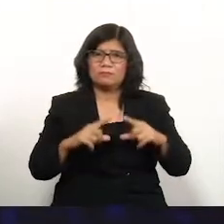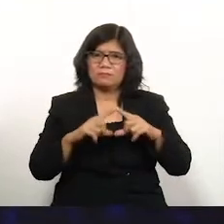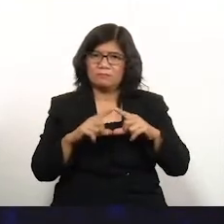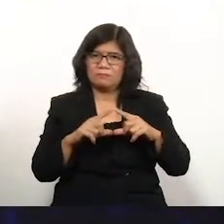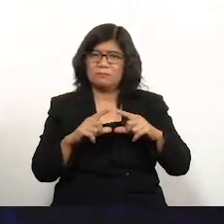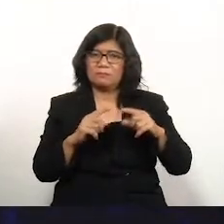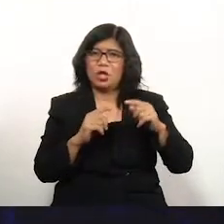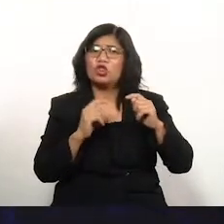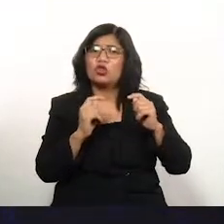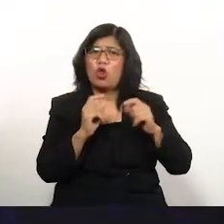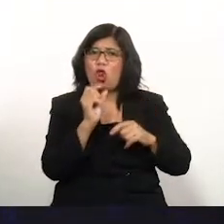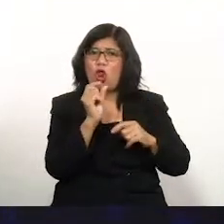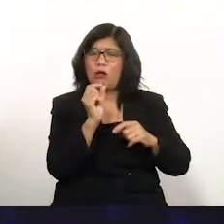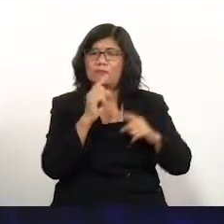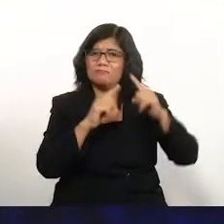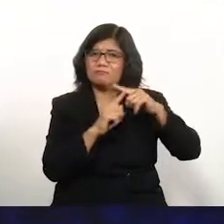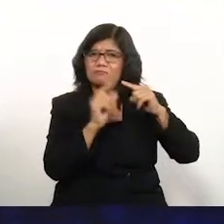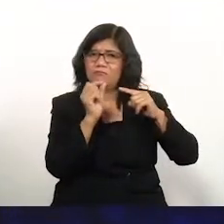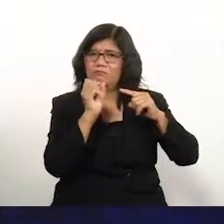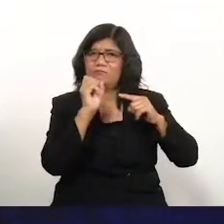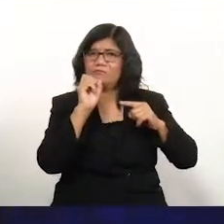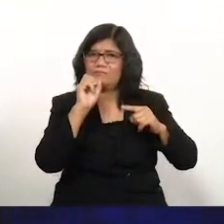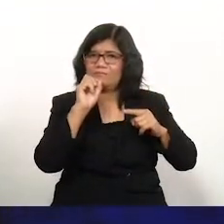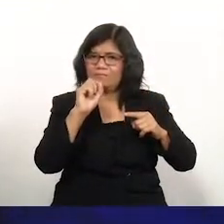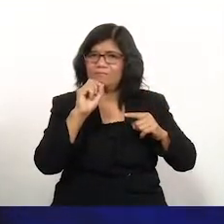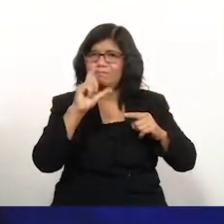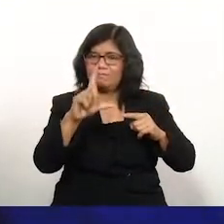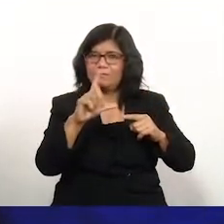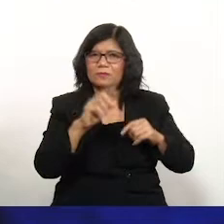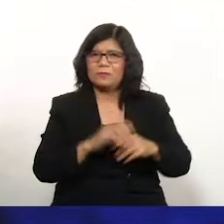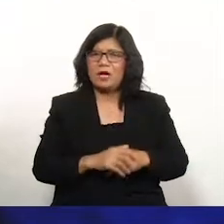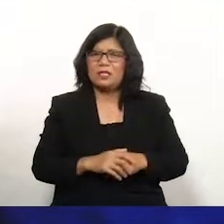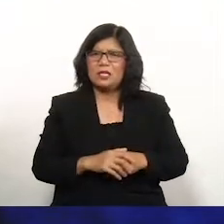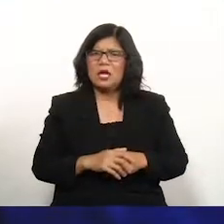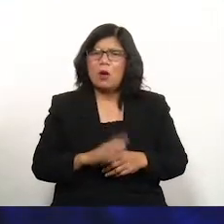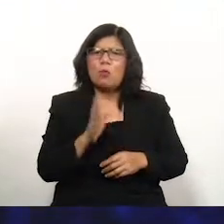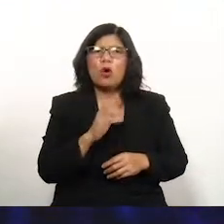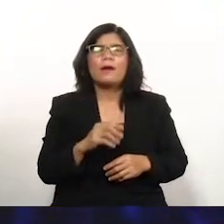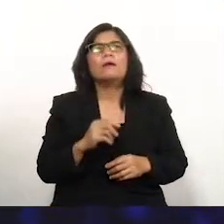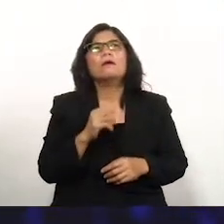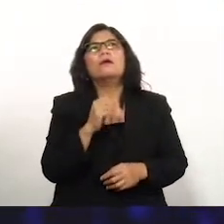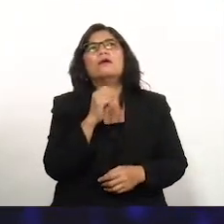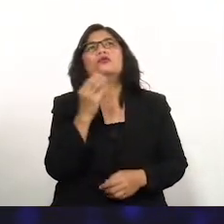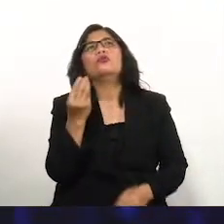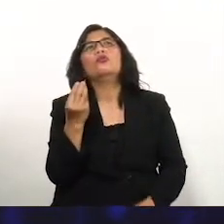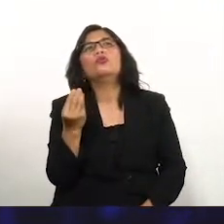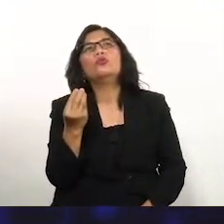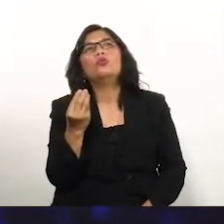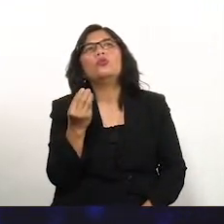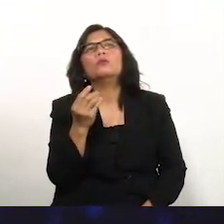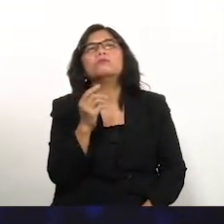Hai sehat sudah mengerti ia memperoleh berkat bukan hanya passive saya tunggu saya doa mudah-mudahan Tuhan